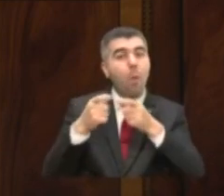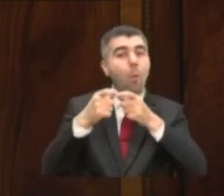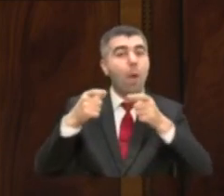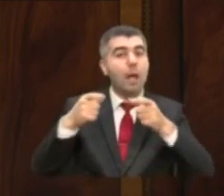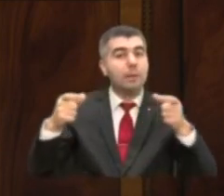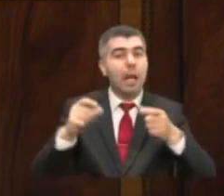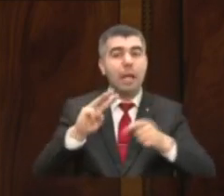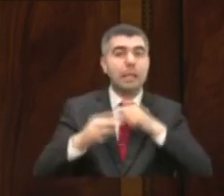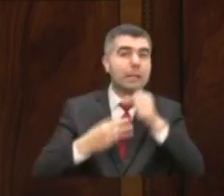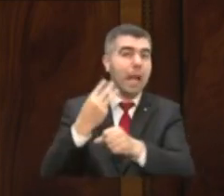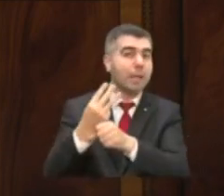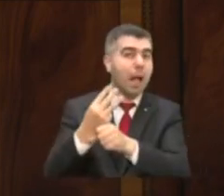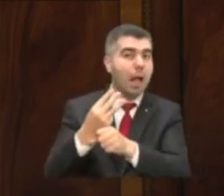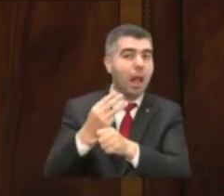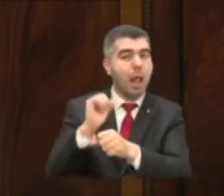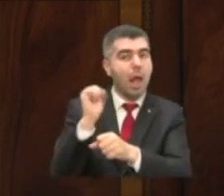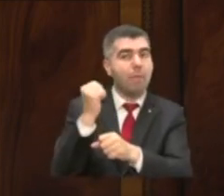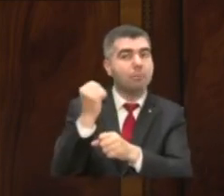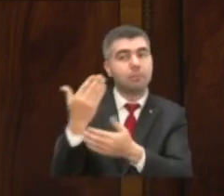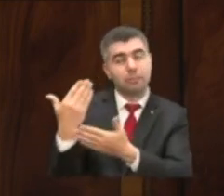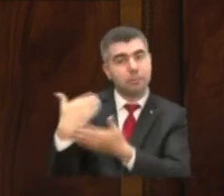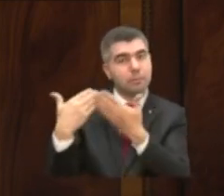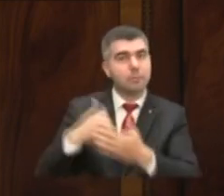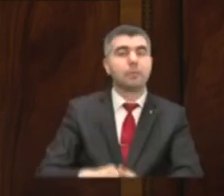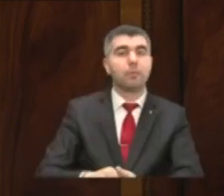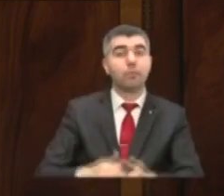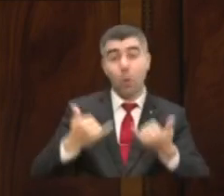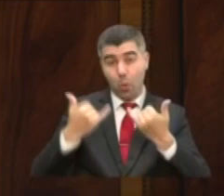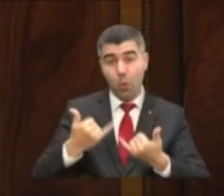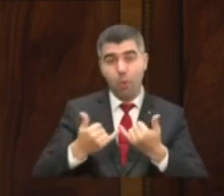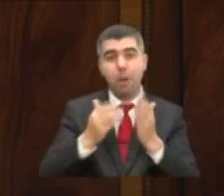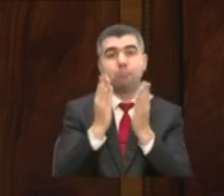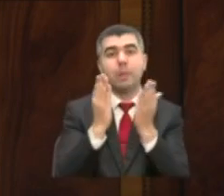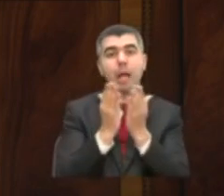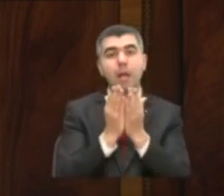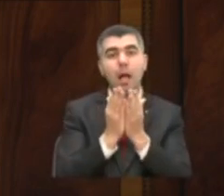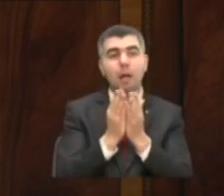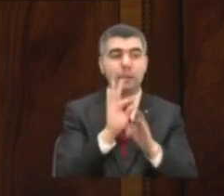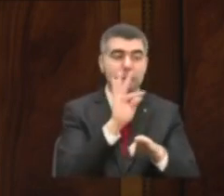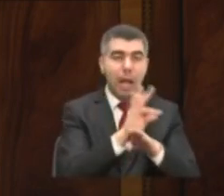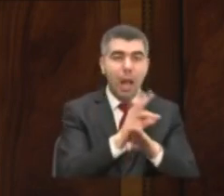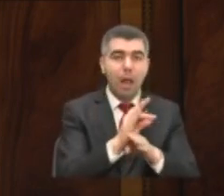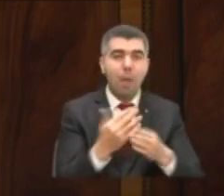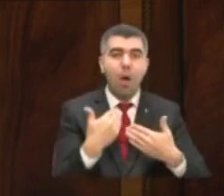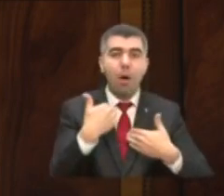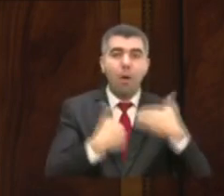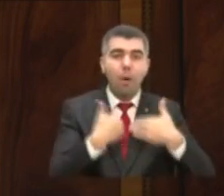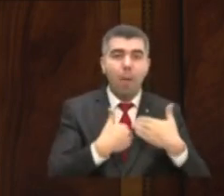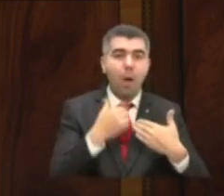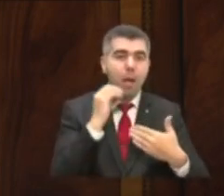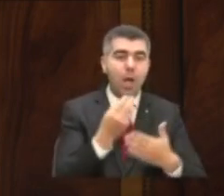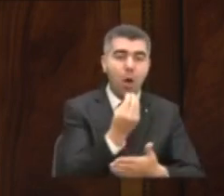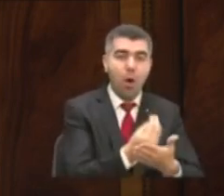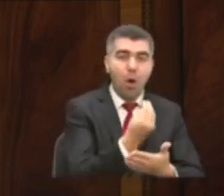فهاد 3 سنوات 4 سنوات الأخيرة. واليوم التمدرس ديال الأطفال وديال التلاميذ في وضعية إعاقة اليوم